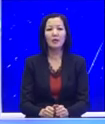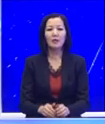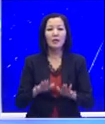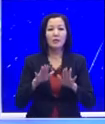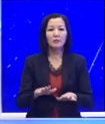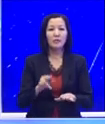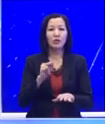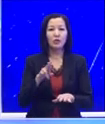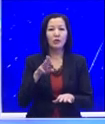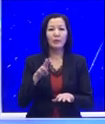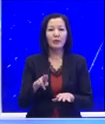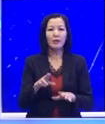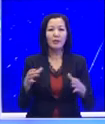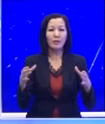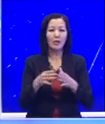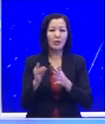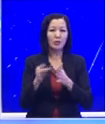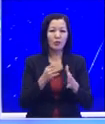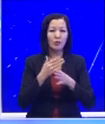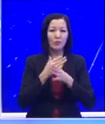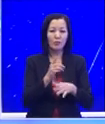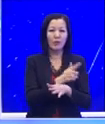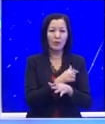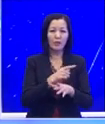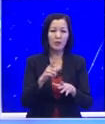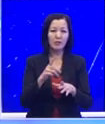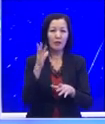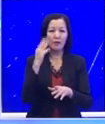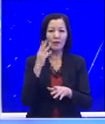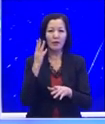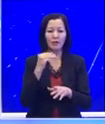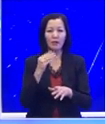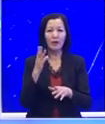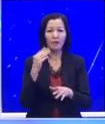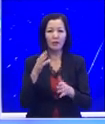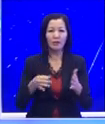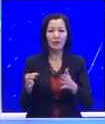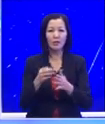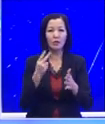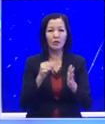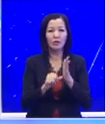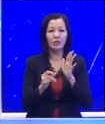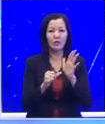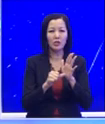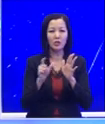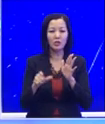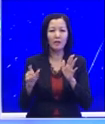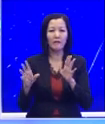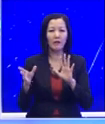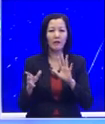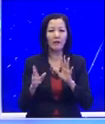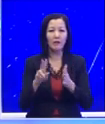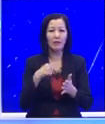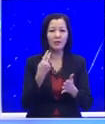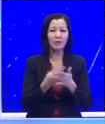С места ЧП бригадой скорой помощи в больнице Южной столицы и Алматинской области доставлены 66 человек. В основном они